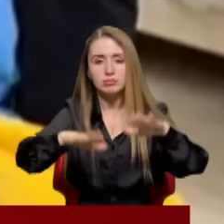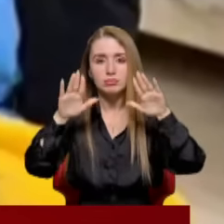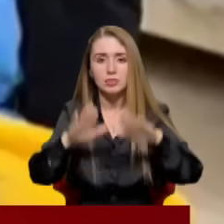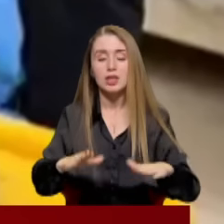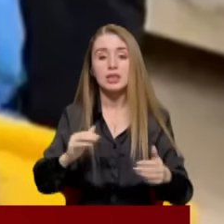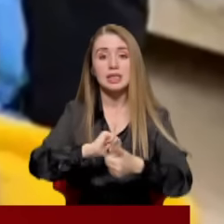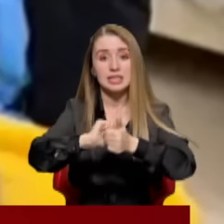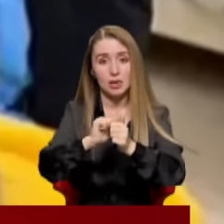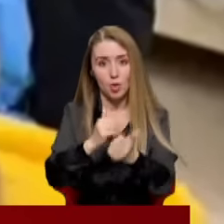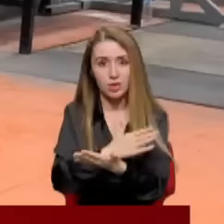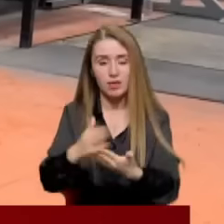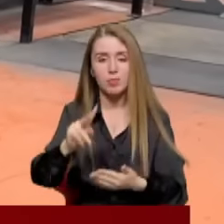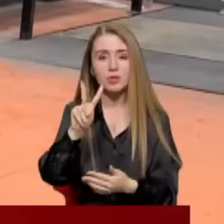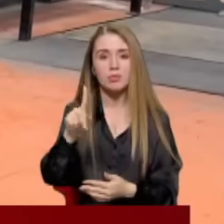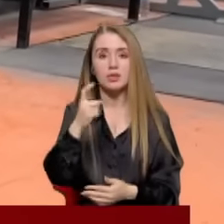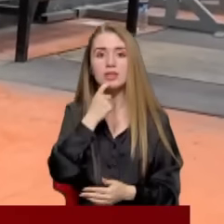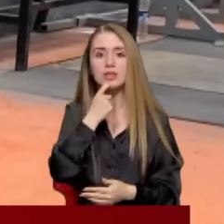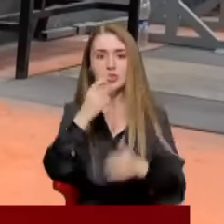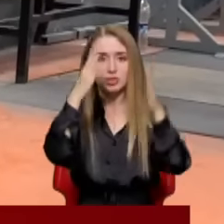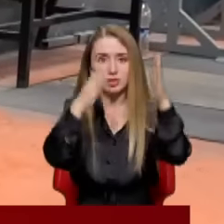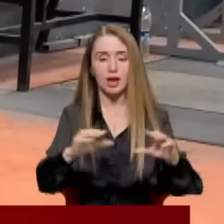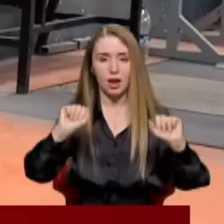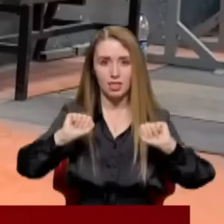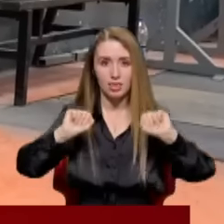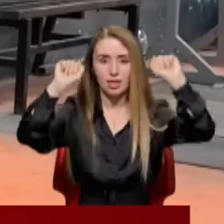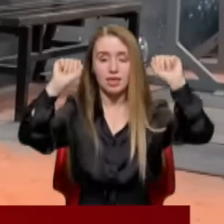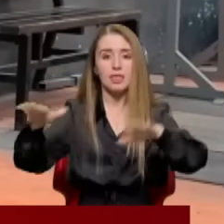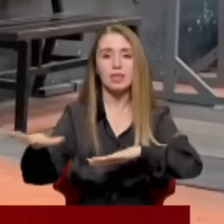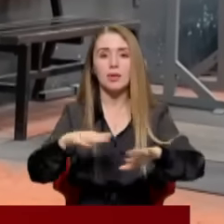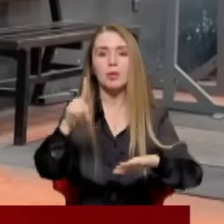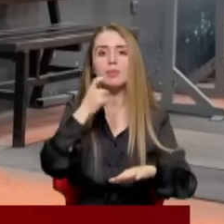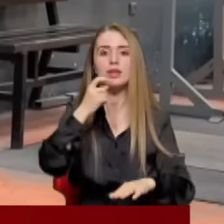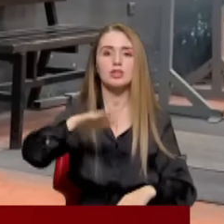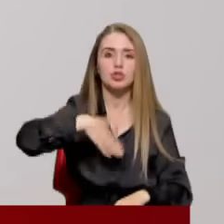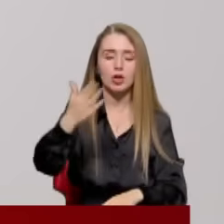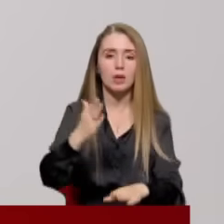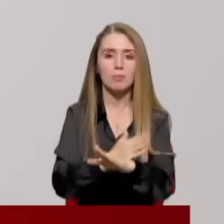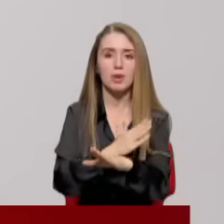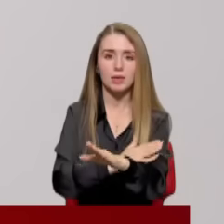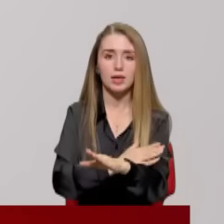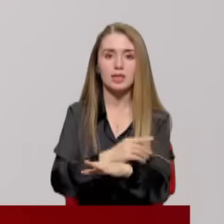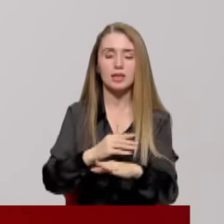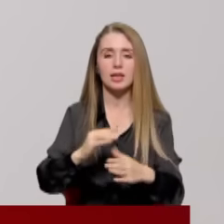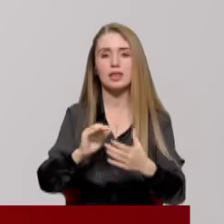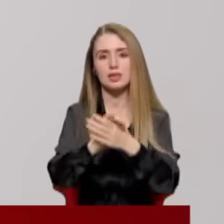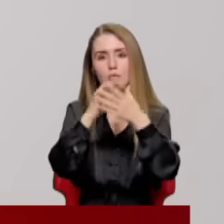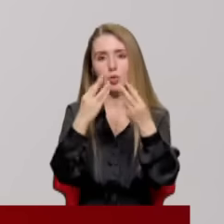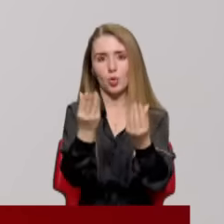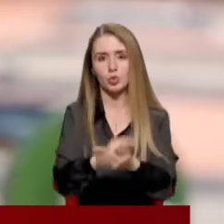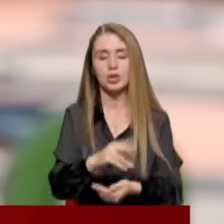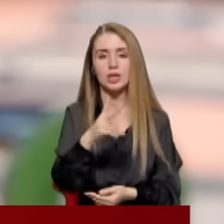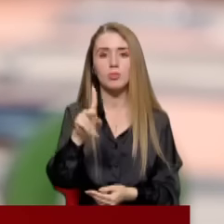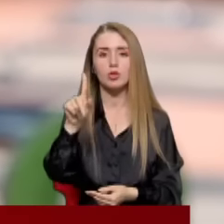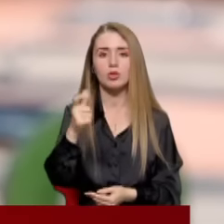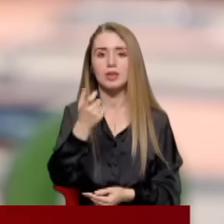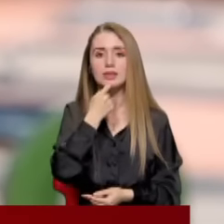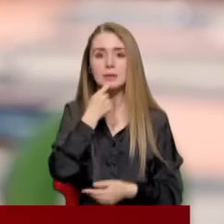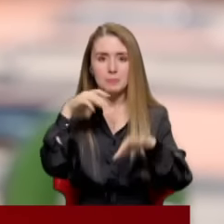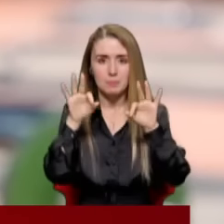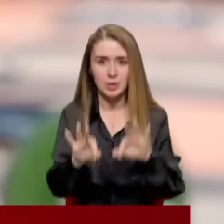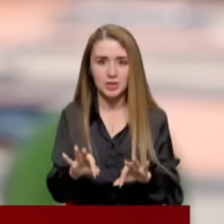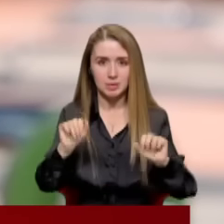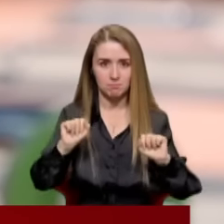sporla tutundu. 21 yaşındaki genç halterci depremden 1 yıl sonra memleketine ödüllerle döndü. 2016 yılında